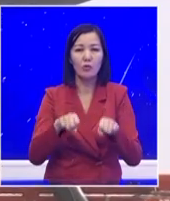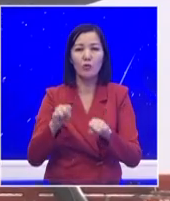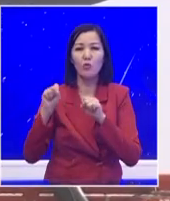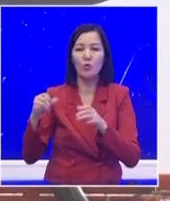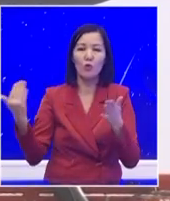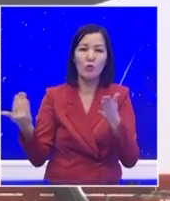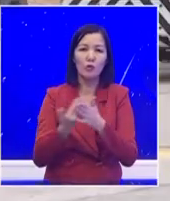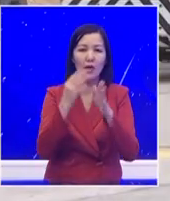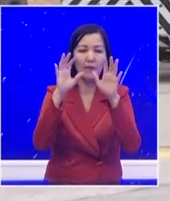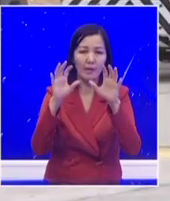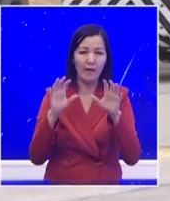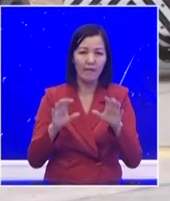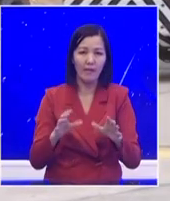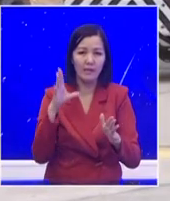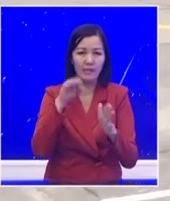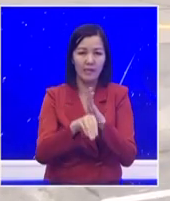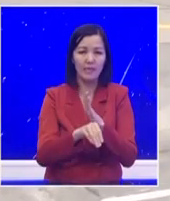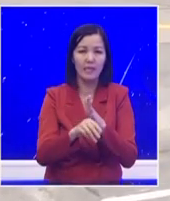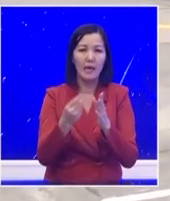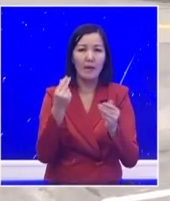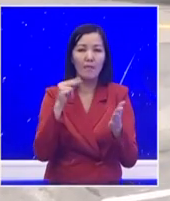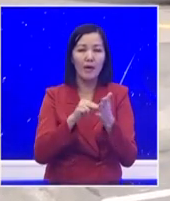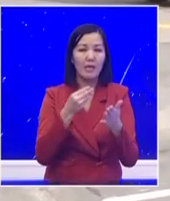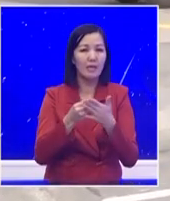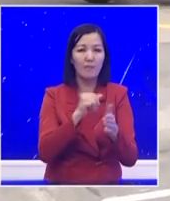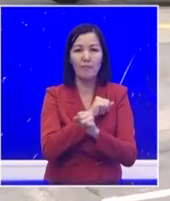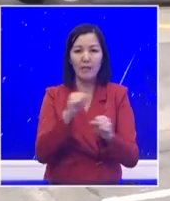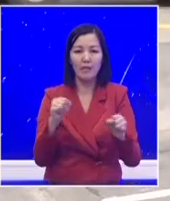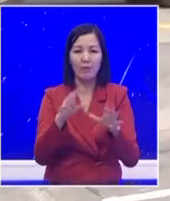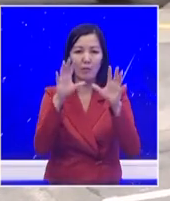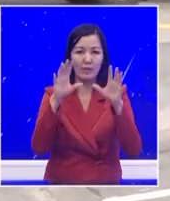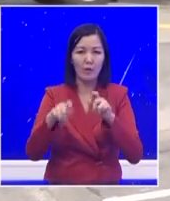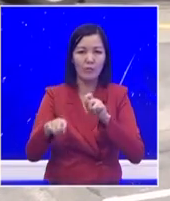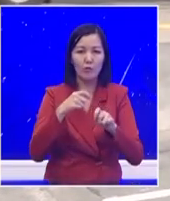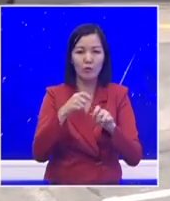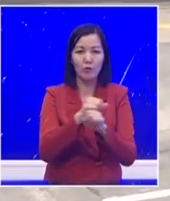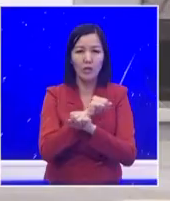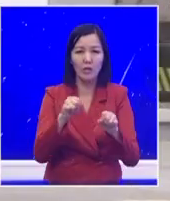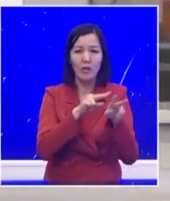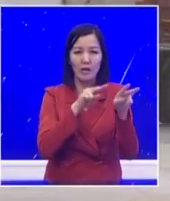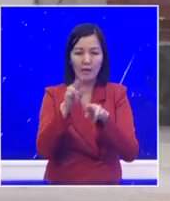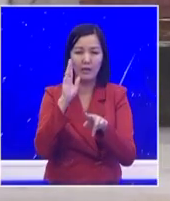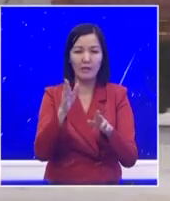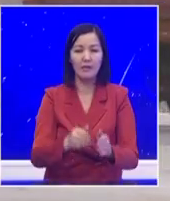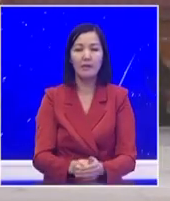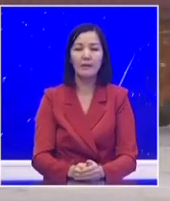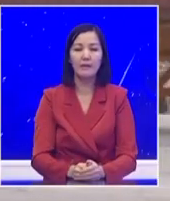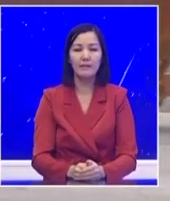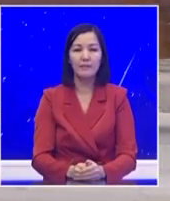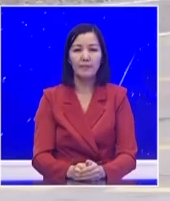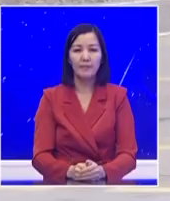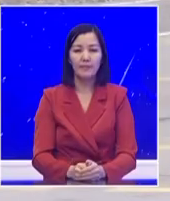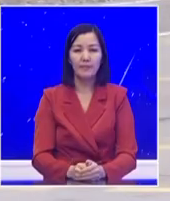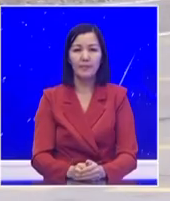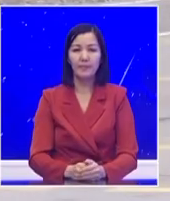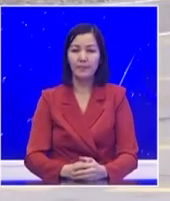жаңа тәртібін енгізді. Ол бойынша бағалардың негізсіз өсіп кетпеуі мен заң бұзушылық орын алмауы қадағаланбақ.